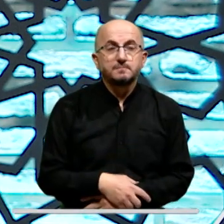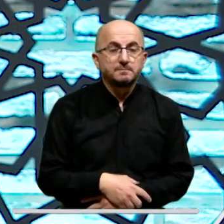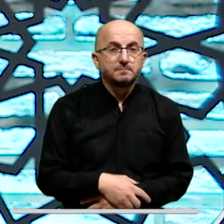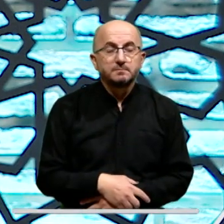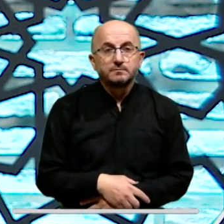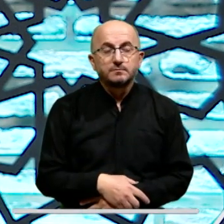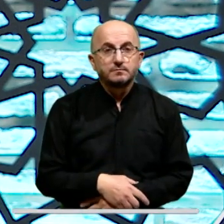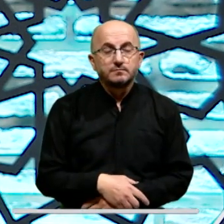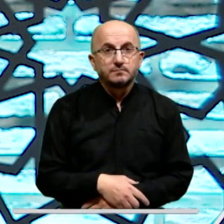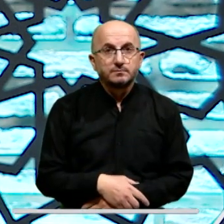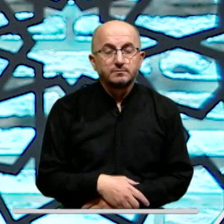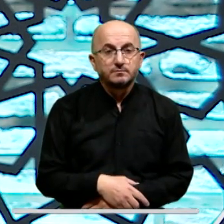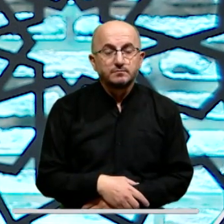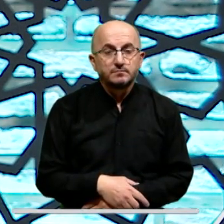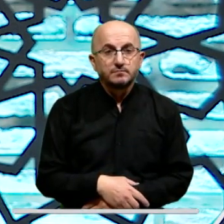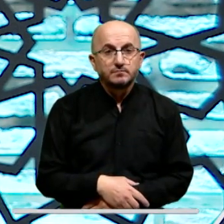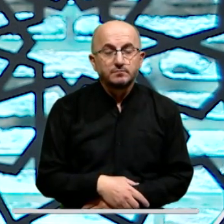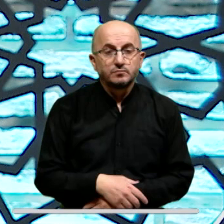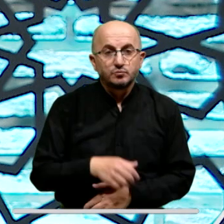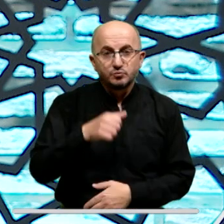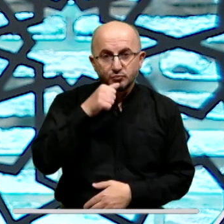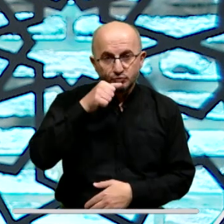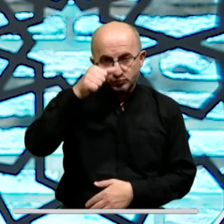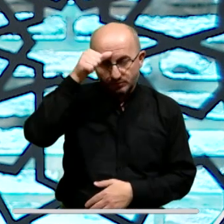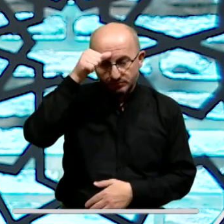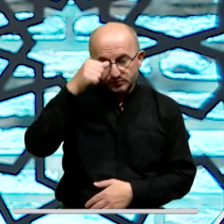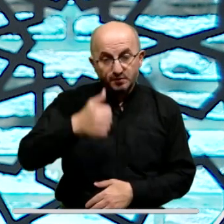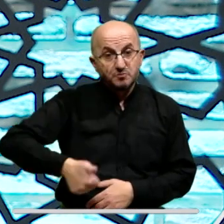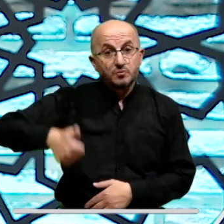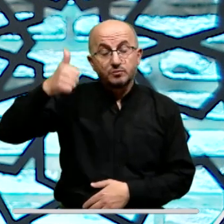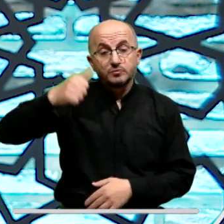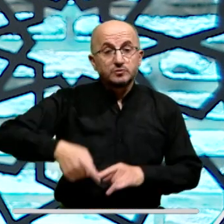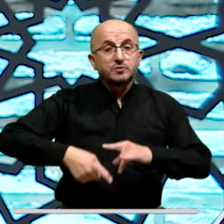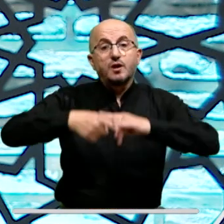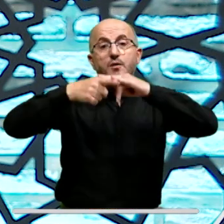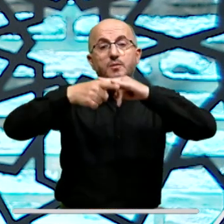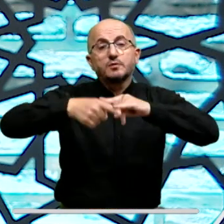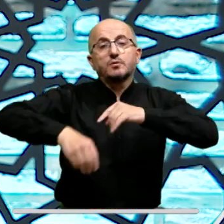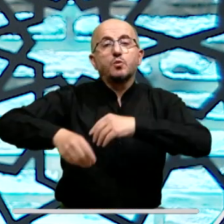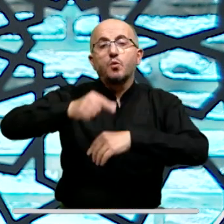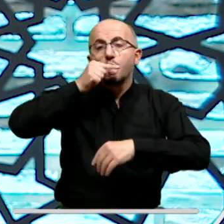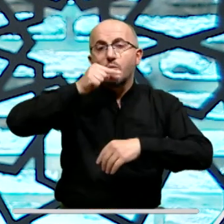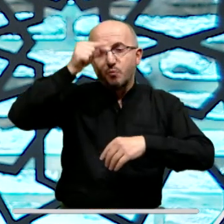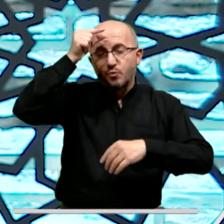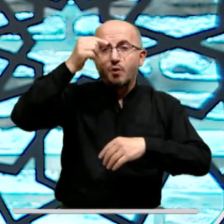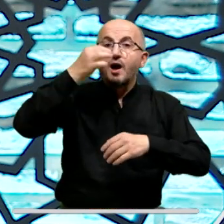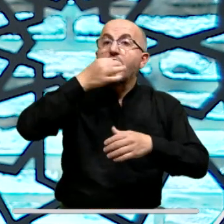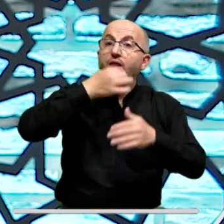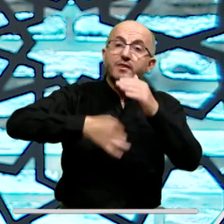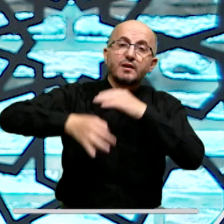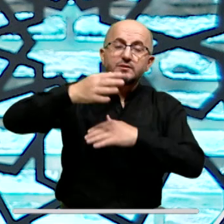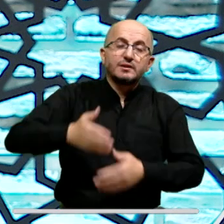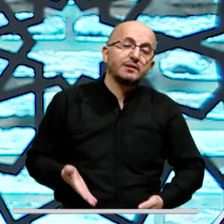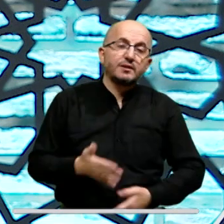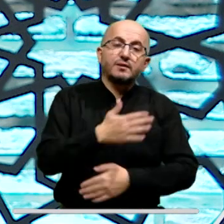uzun yıllar sorulmaya devam edecek. Suudi Arabistan yönetimi Kabe-i Muazzama'da umre niyetiyle olan ve ihram